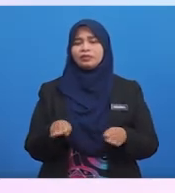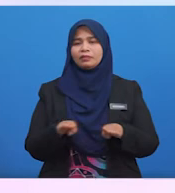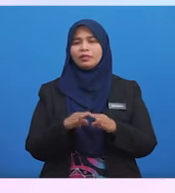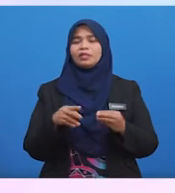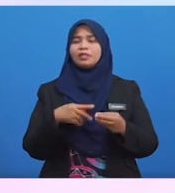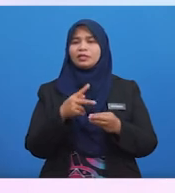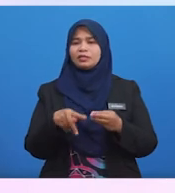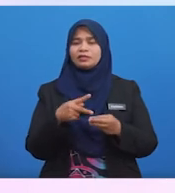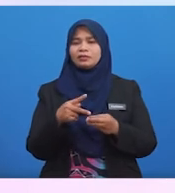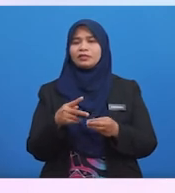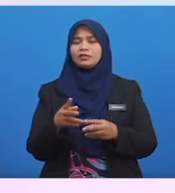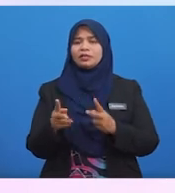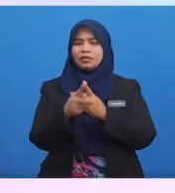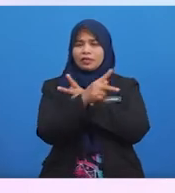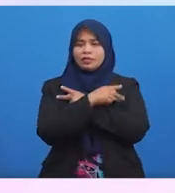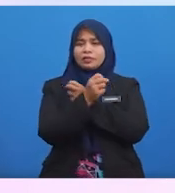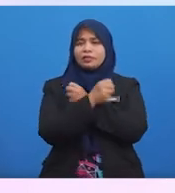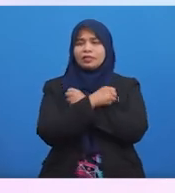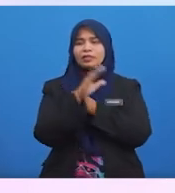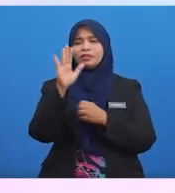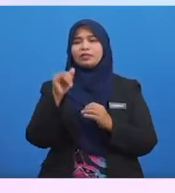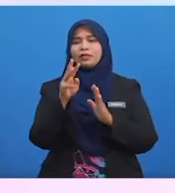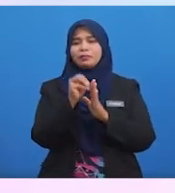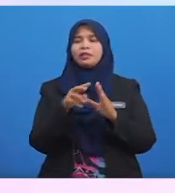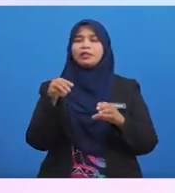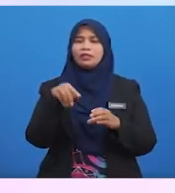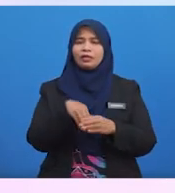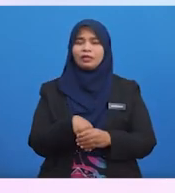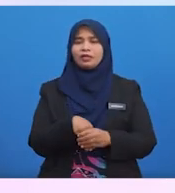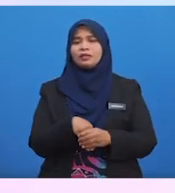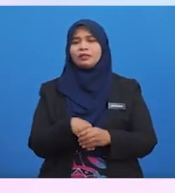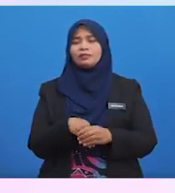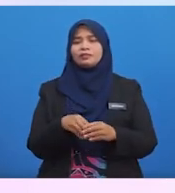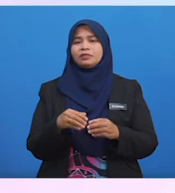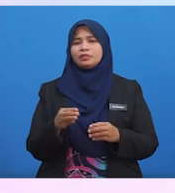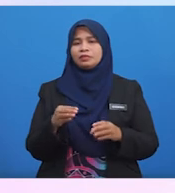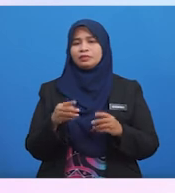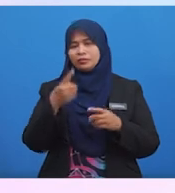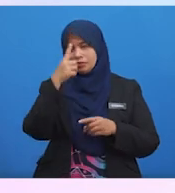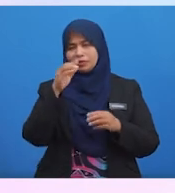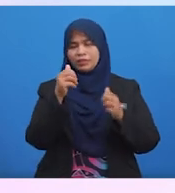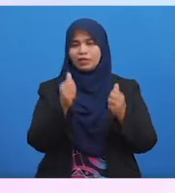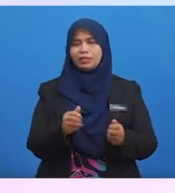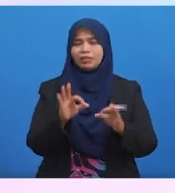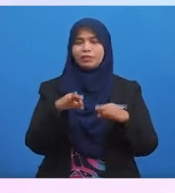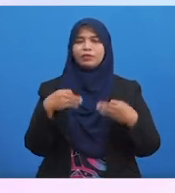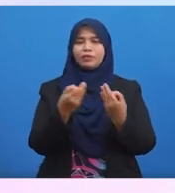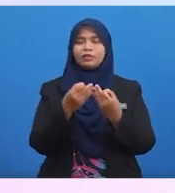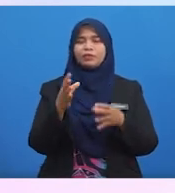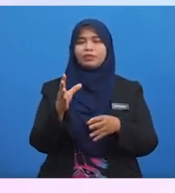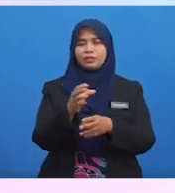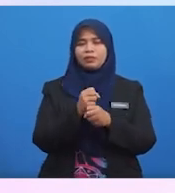kesimpulan kasih sayang yang mendalam terhadap Hadi keluarg Hai akan menjamin hubungan